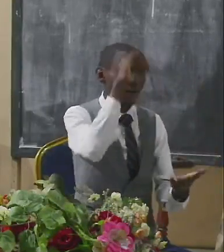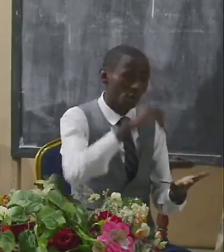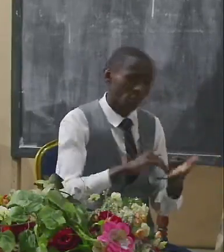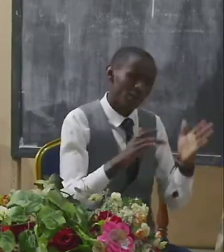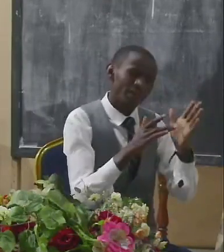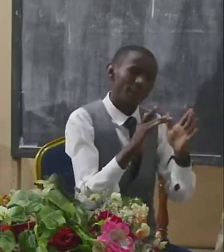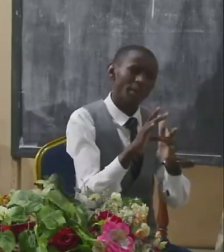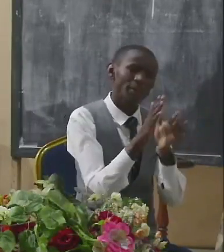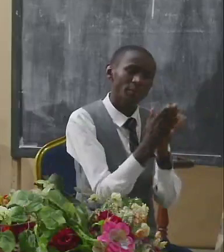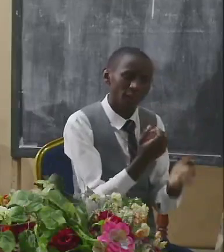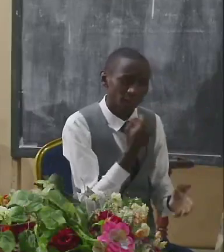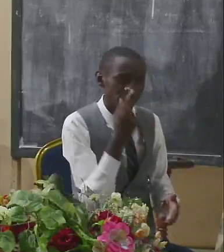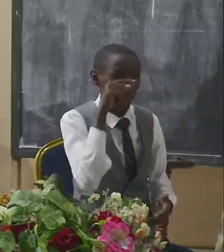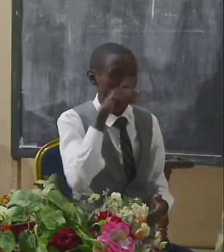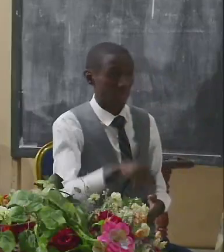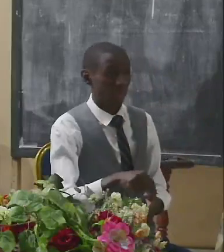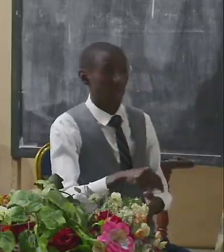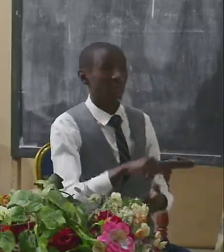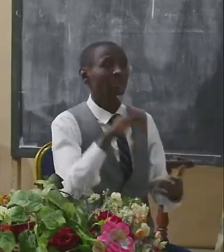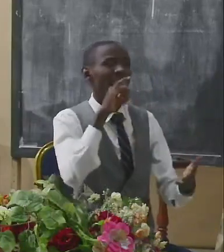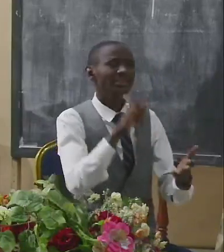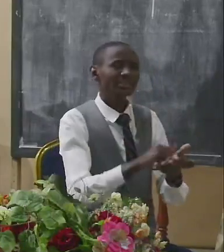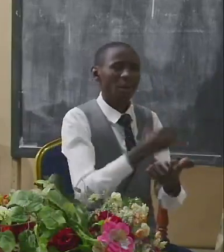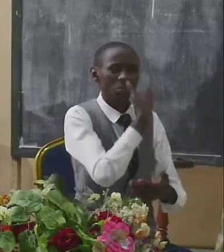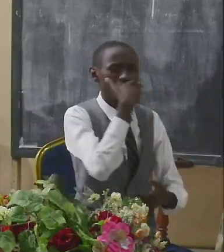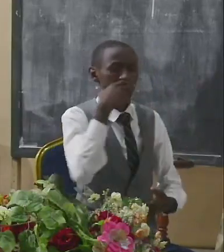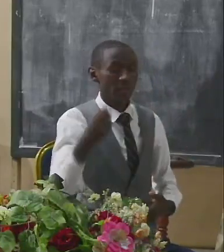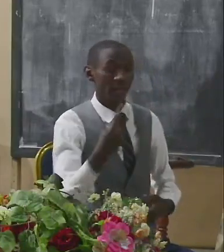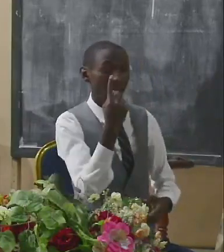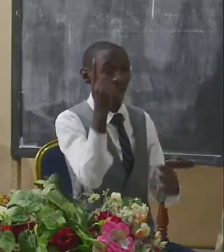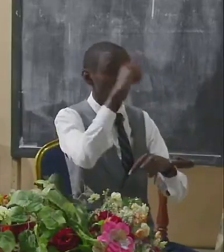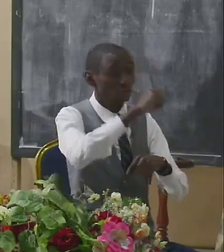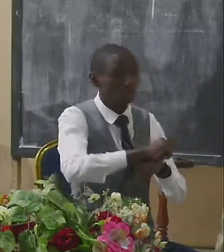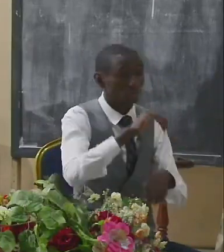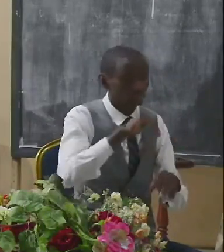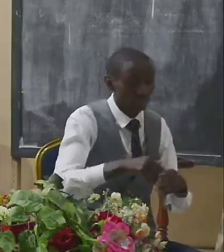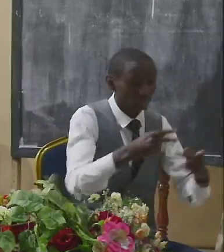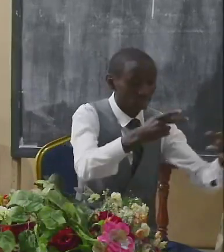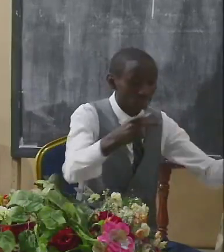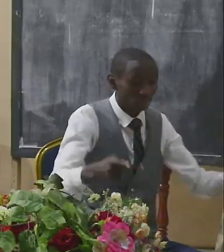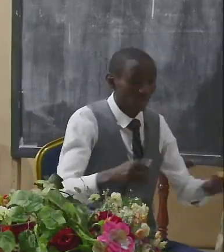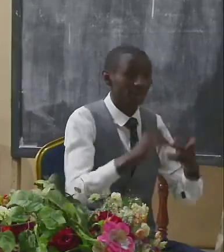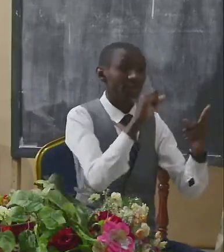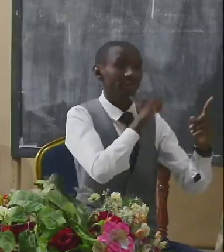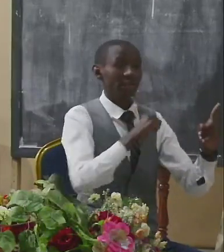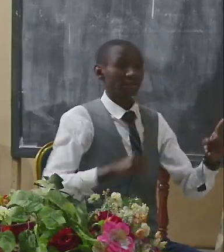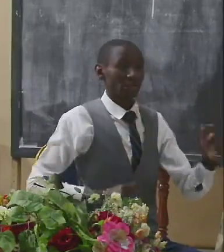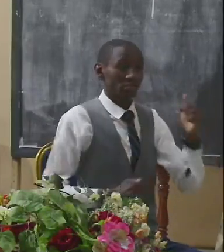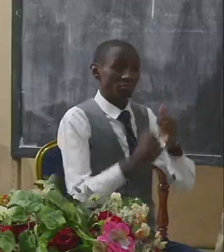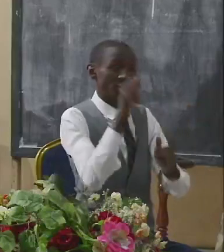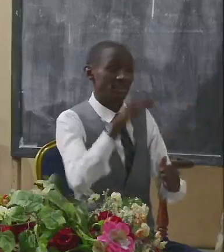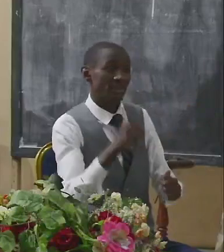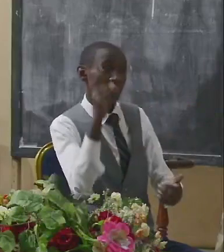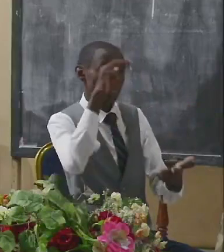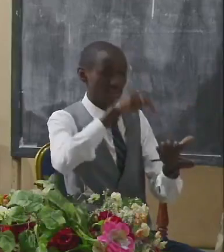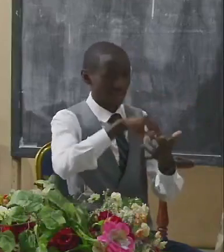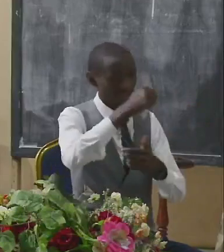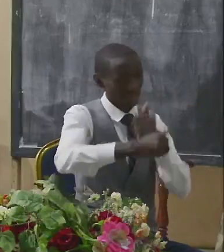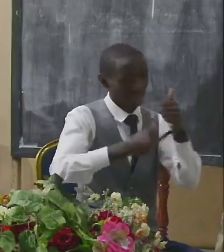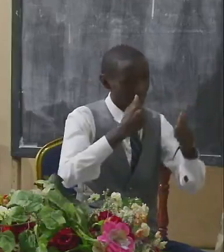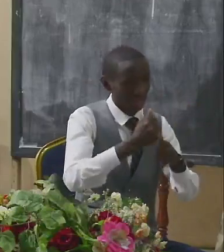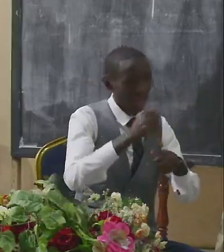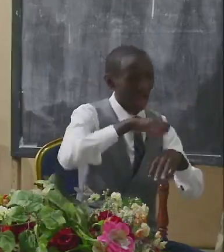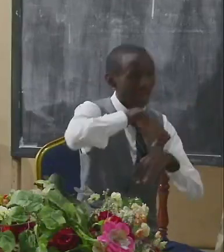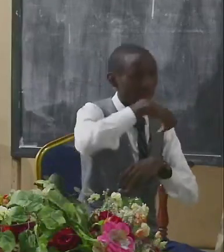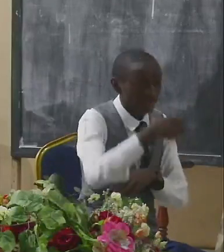na Biblia inaongeza, vaut mieux un jour dans ses parvis heri siku moja que mille ailleurs. Katika viwanja vyake kuliko siku pour elfu nous,